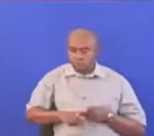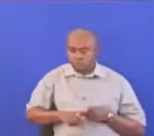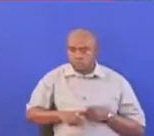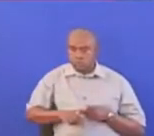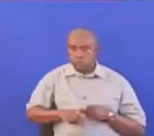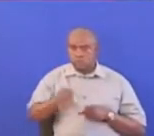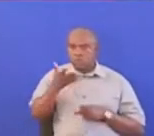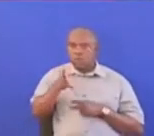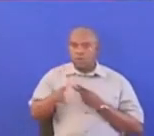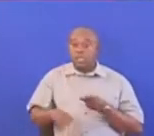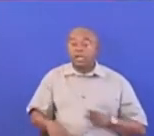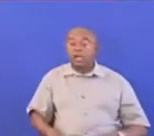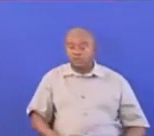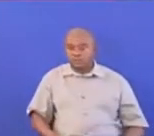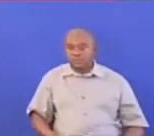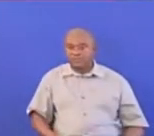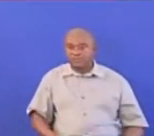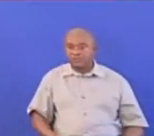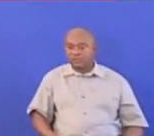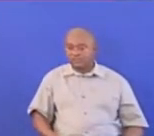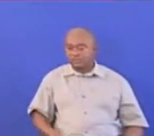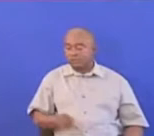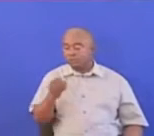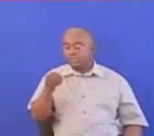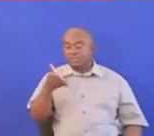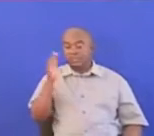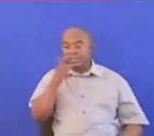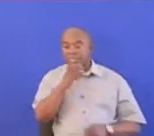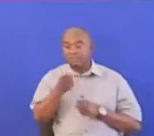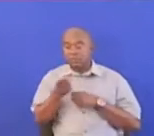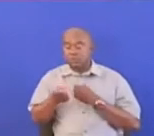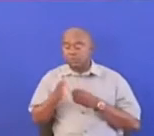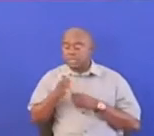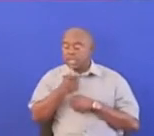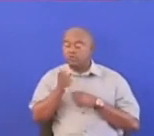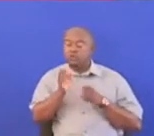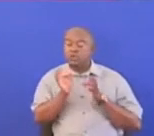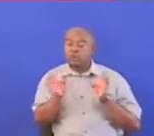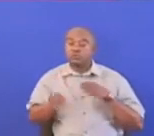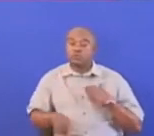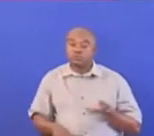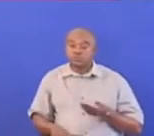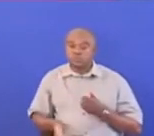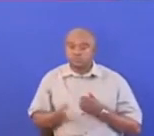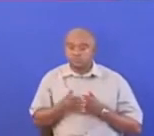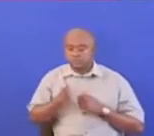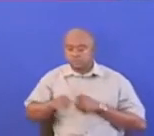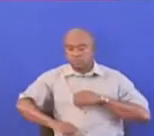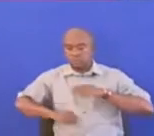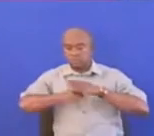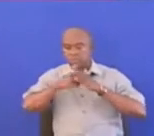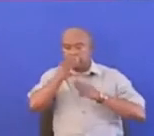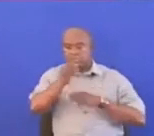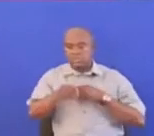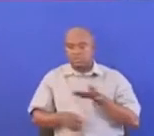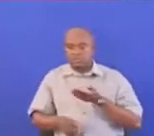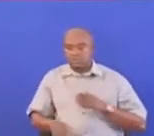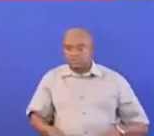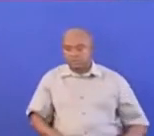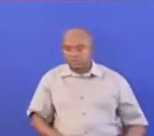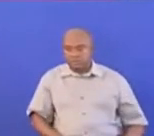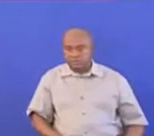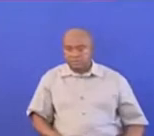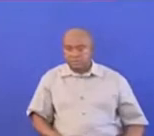la Mwalimu Nyerere. Kwa hiyo hatua hizi ambazo serikali imechukua ni hatua mahususi, tunaunga mkono 100%